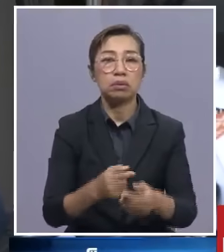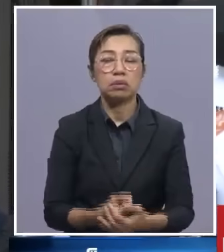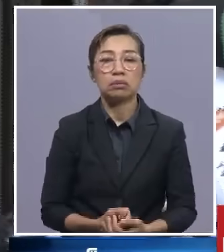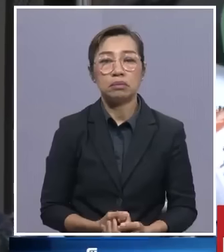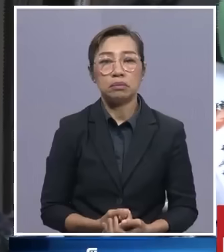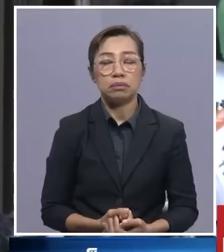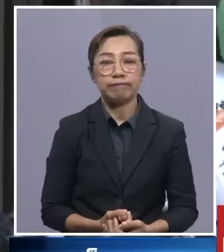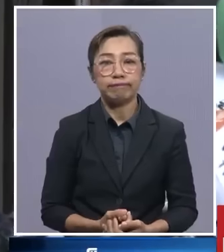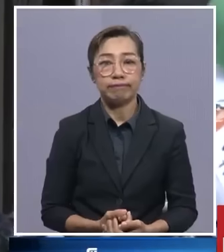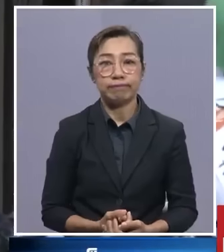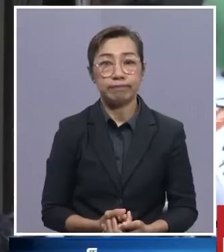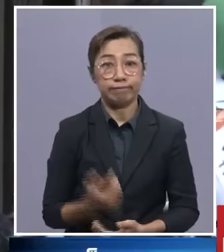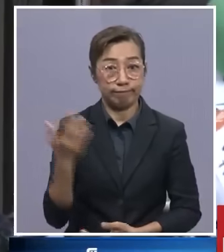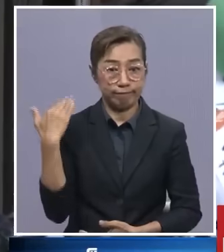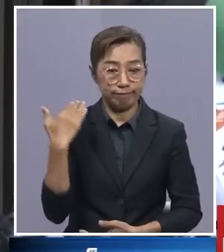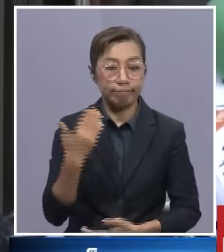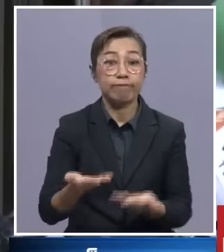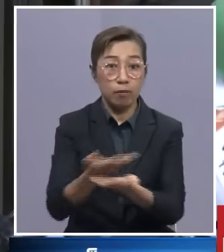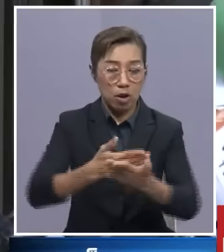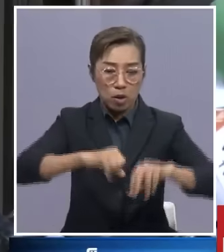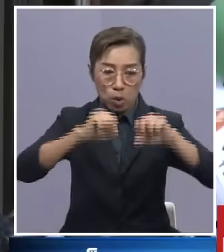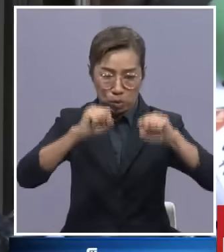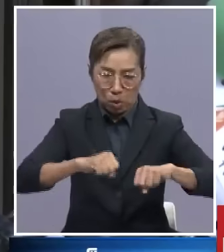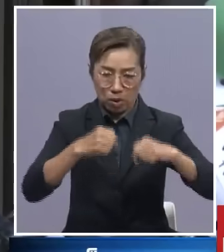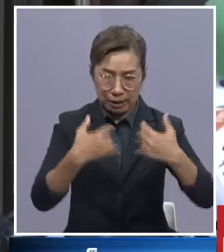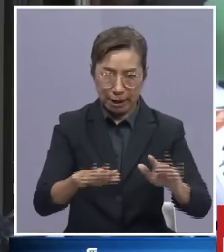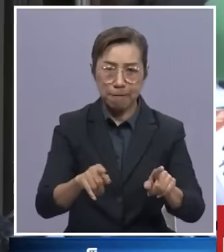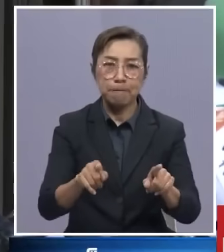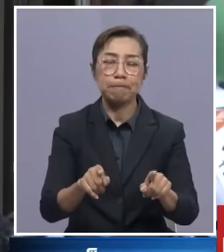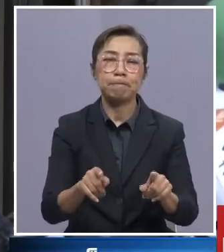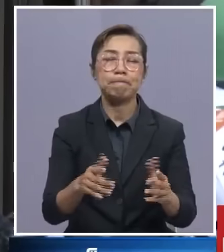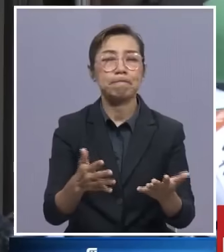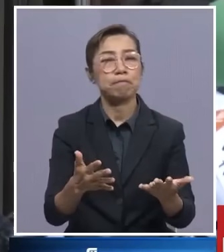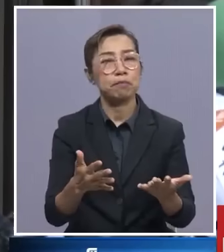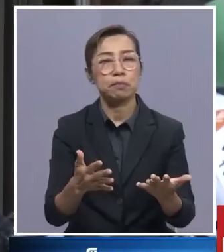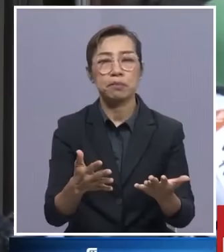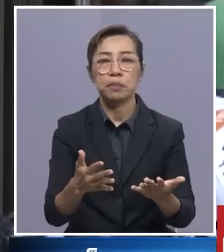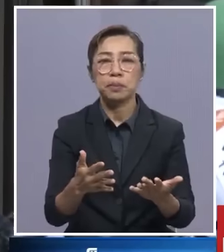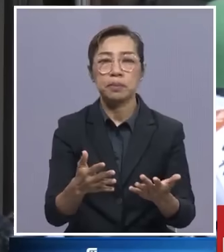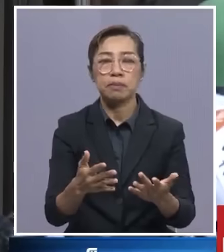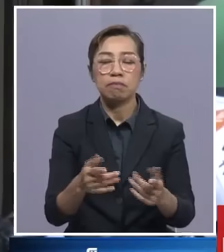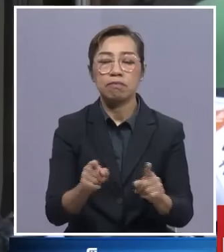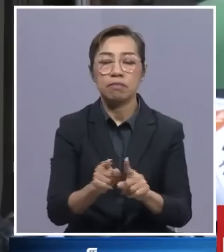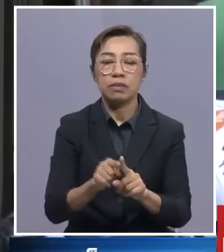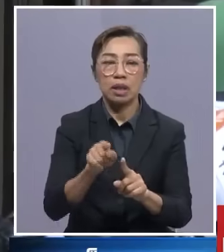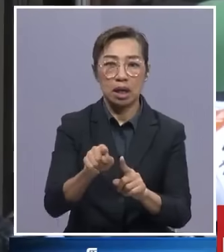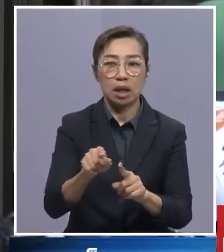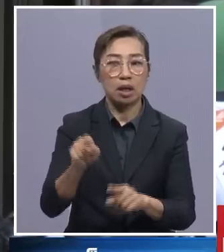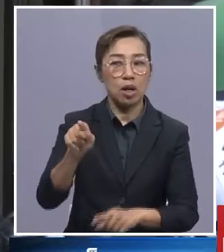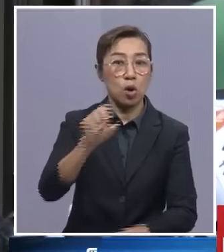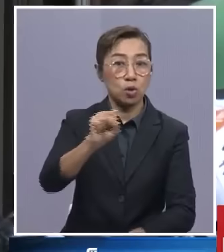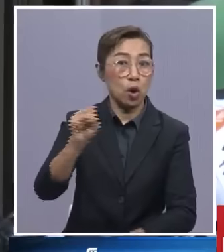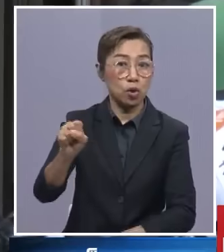ได้มีมตินะครับเอ่อที่จะกำหนดโทษต่อคุณ